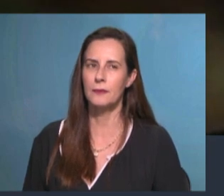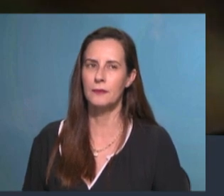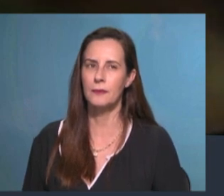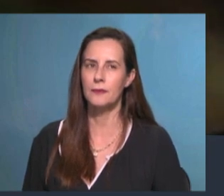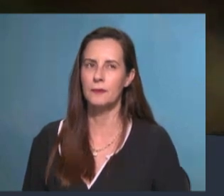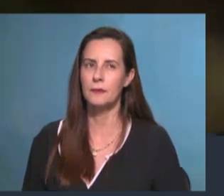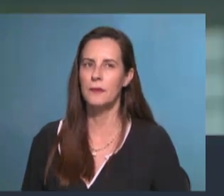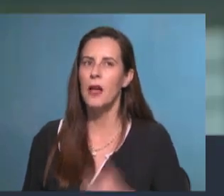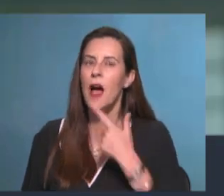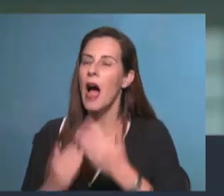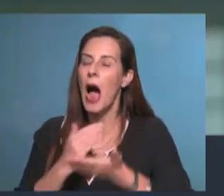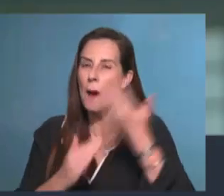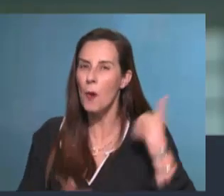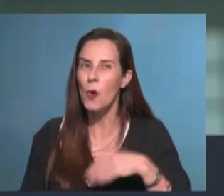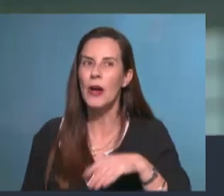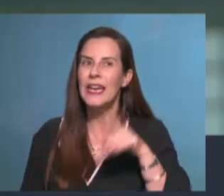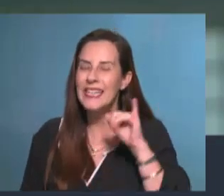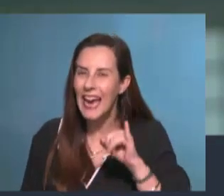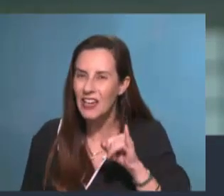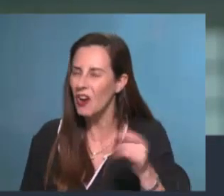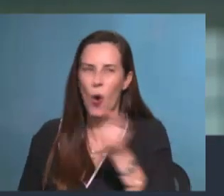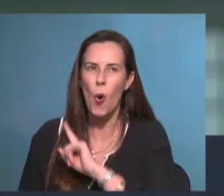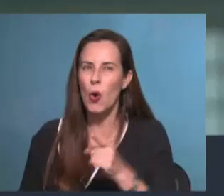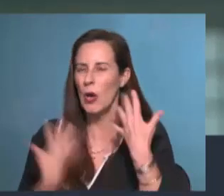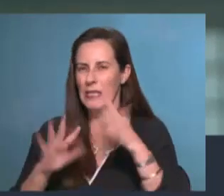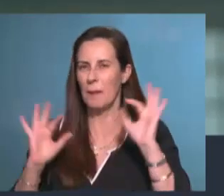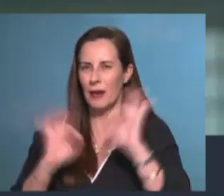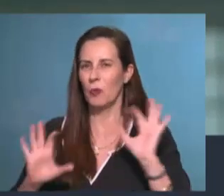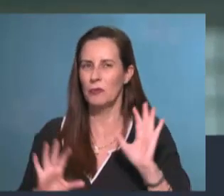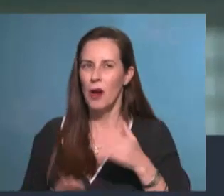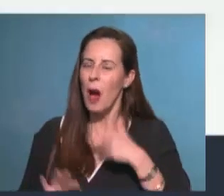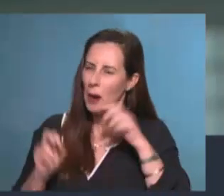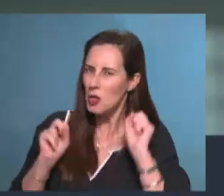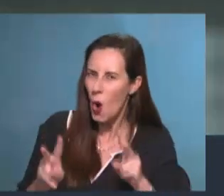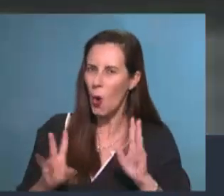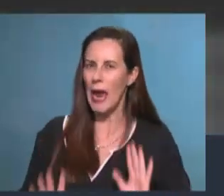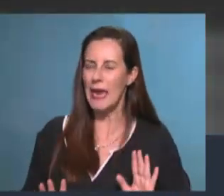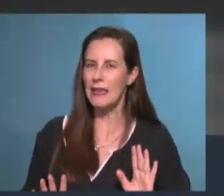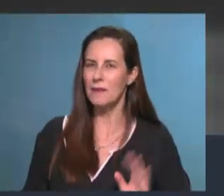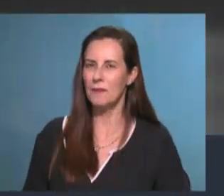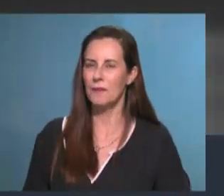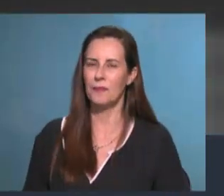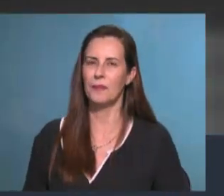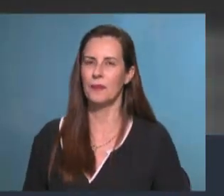אמרו לי קודמיי בתפקיד, יחיא סינואר לא ידבר איתך. אמרתי, אוקיי.